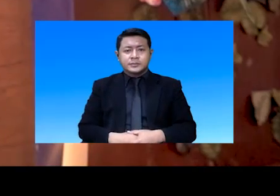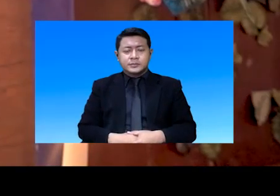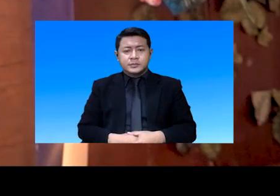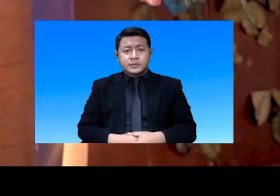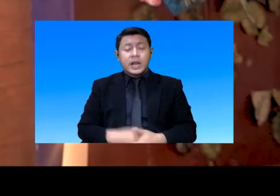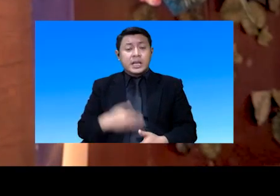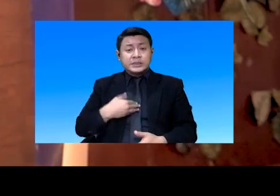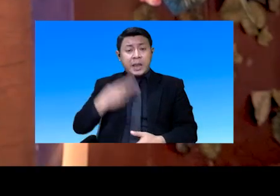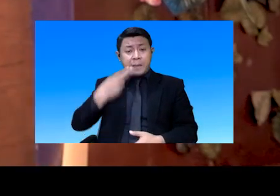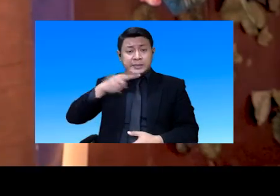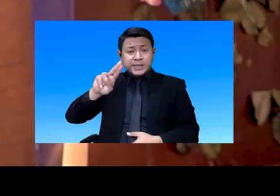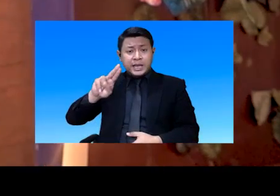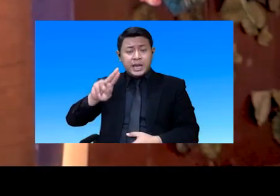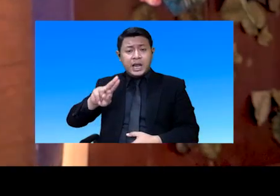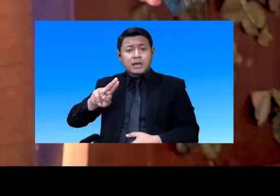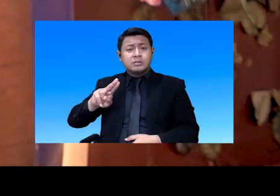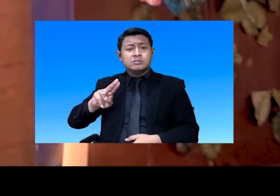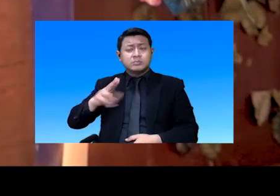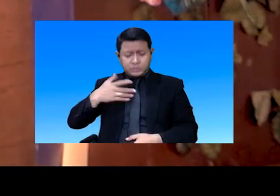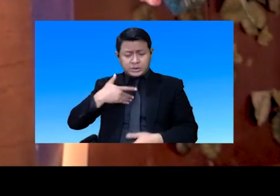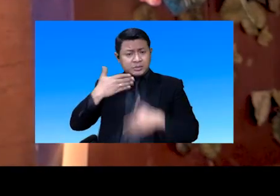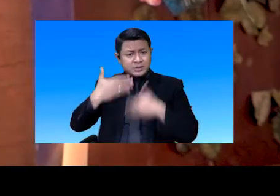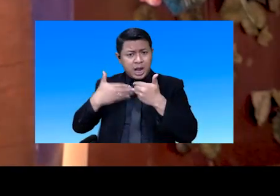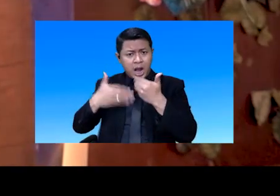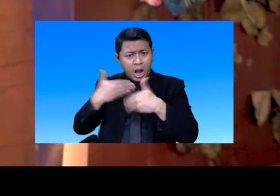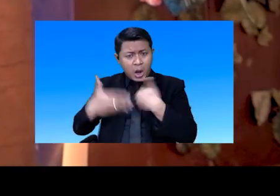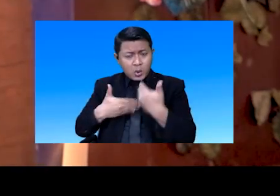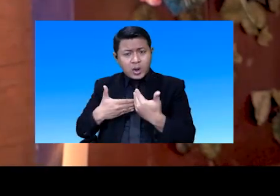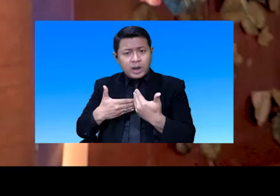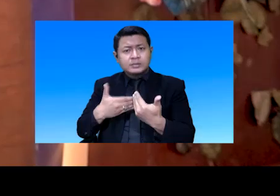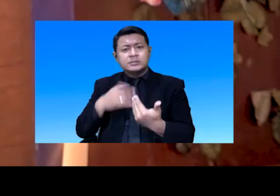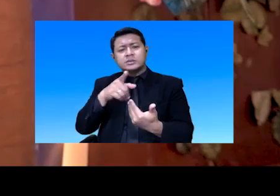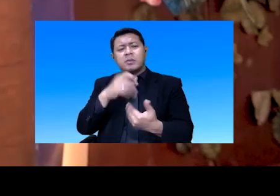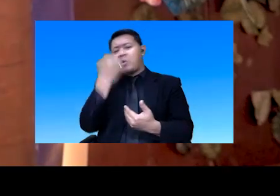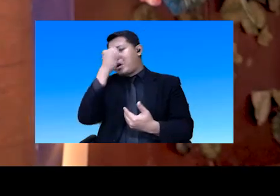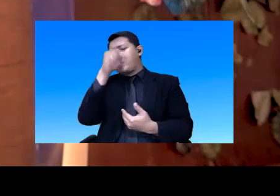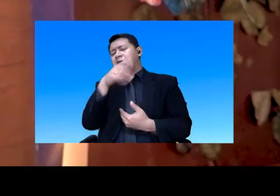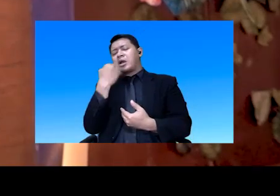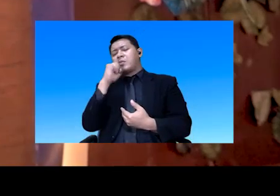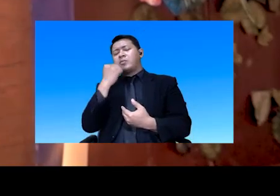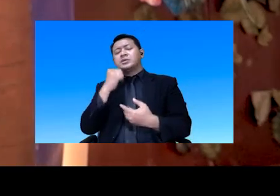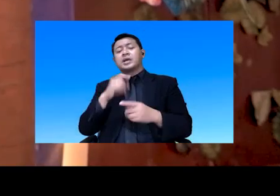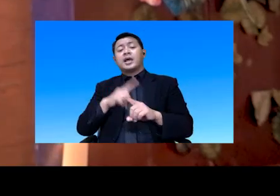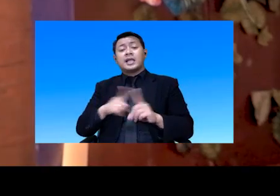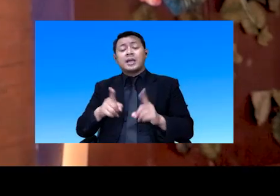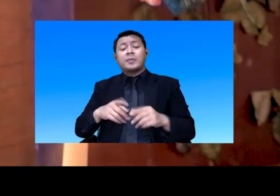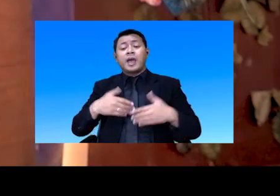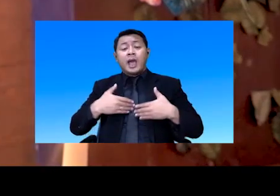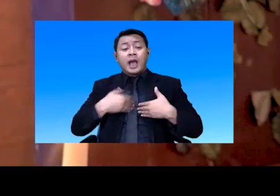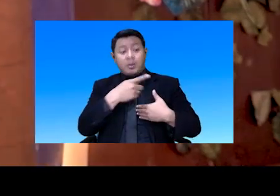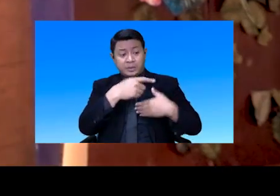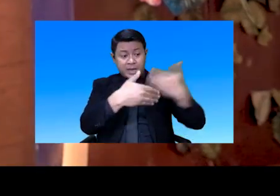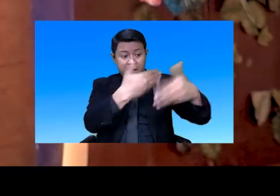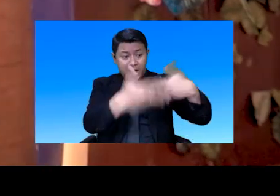Saya percaya bahwa apa yang bisa saya lakukan, kamu gak bisa. Tapi apa yang kamu bisa